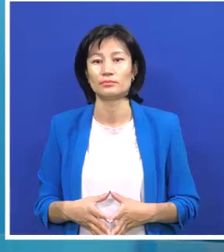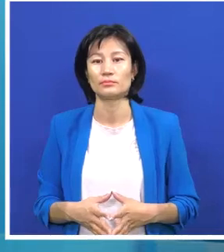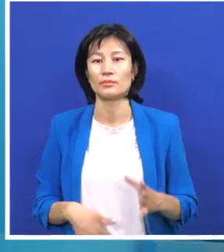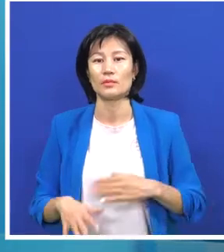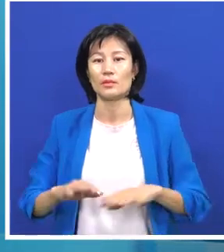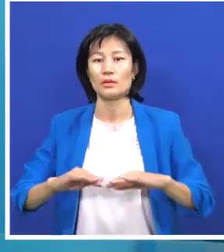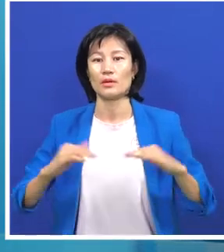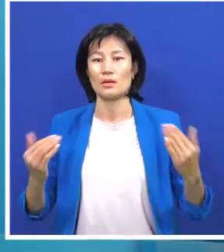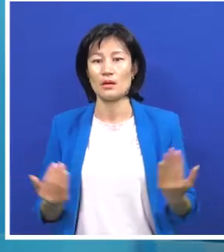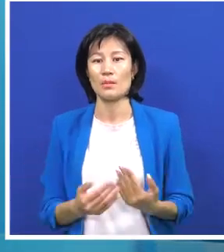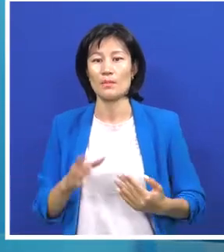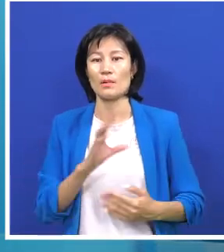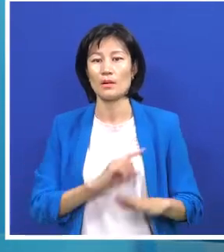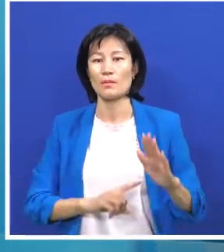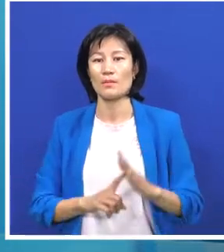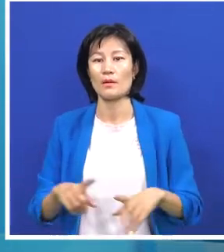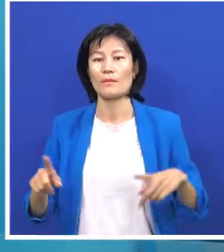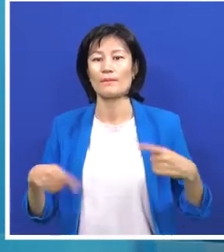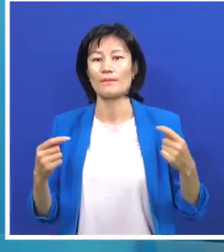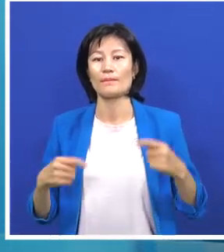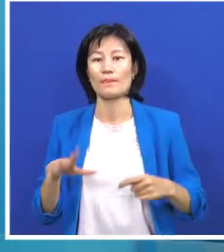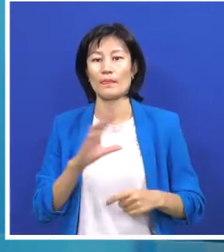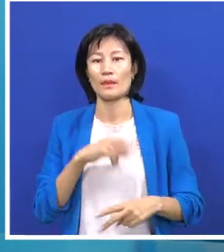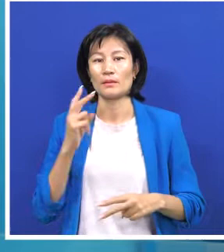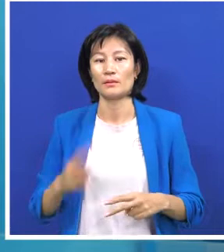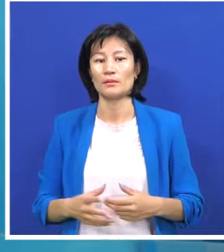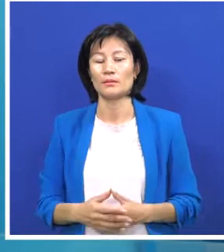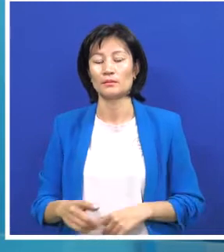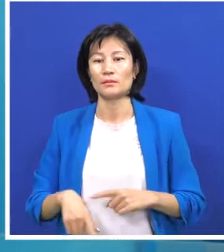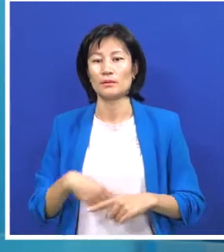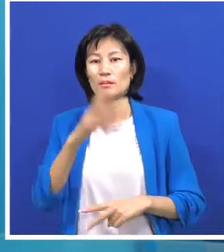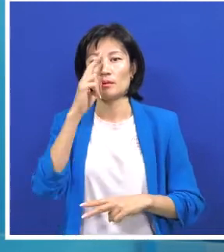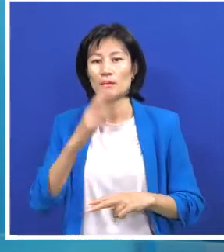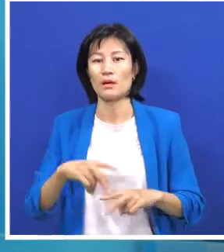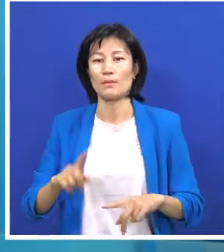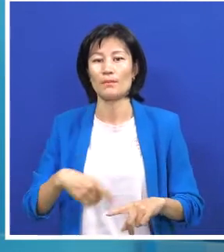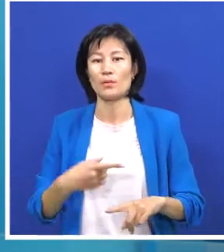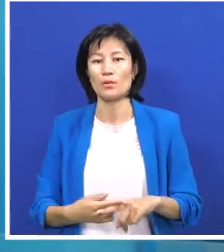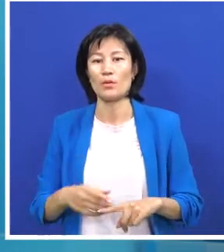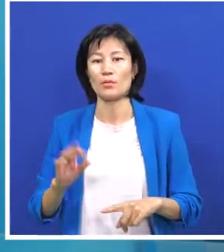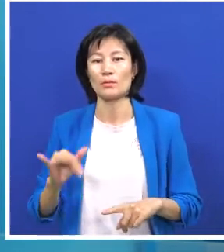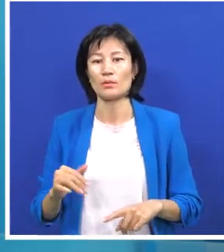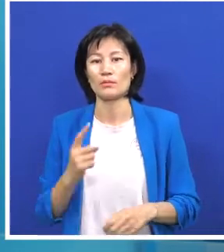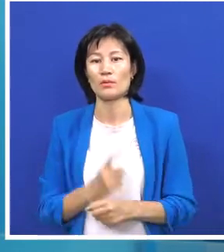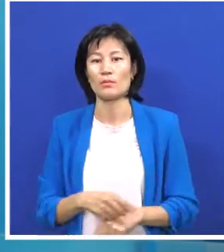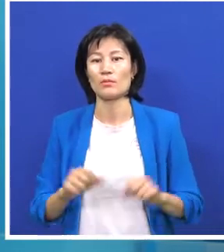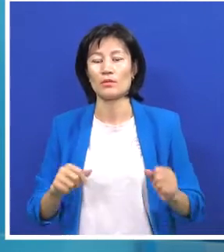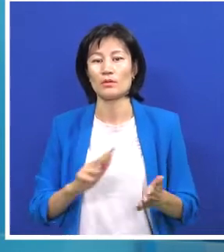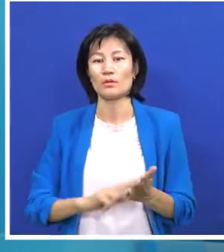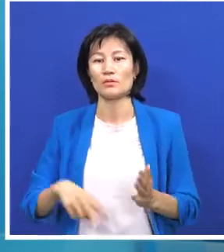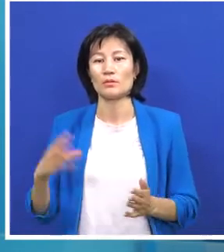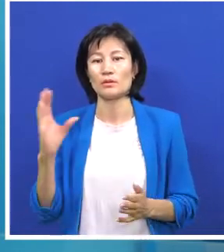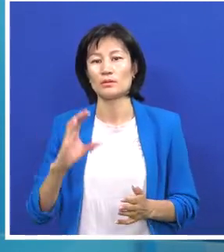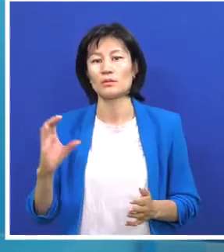Елімізде карантин жарияланғаннан бері той жасауға тыйым салынғанымен, кейбір азаматтар бұл талаптарды орындамай отыр.